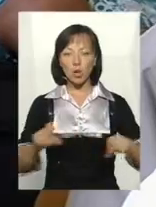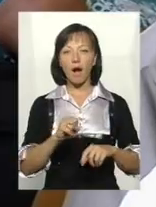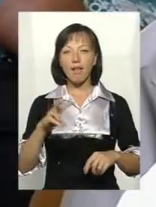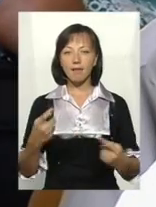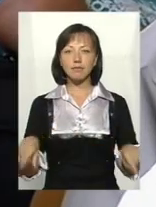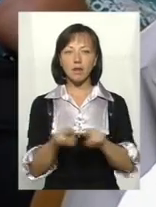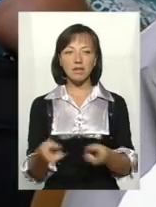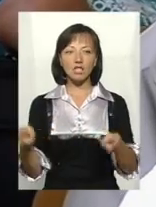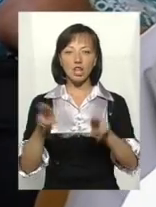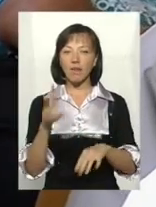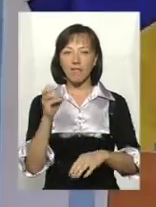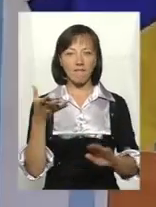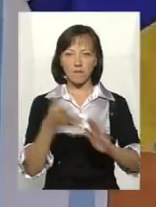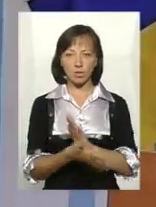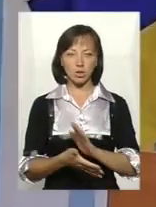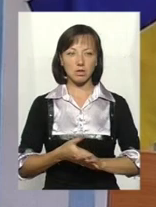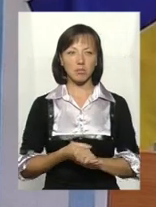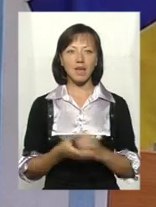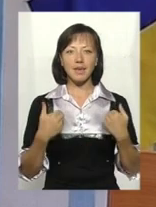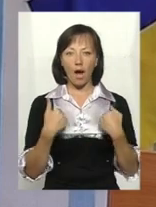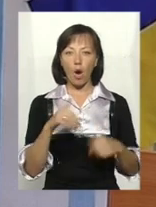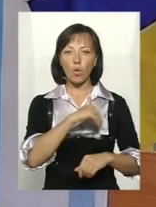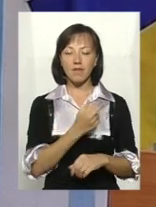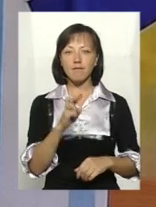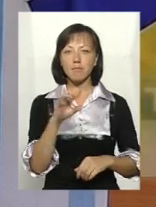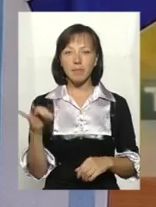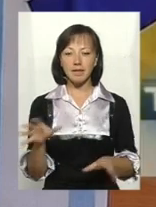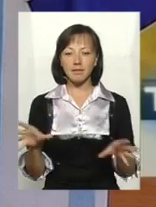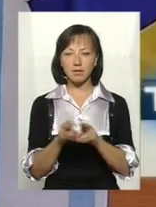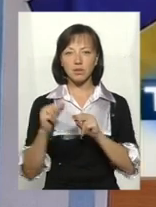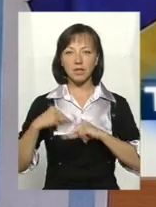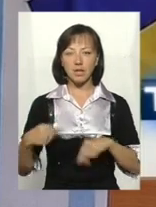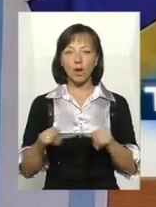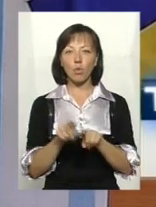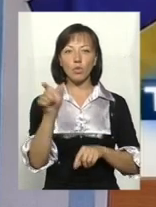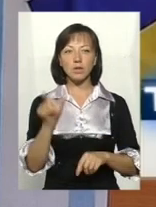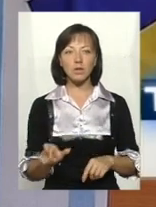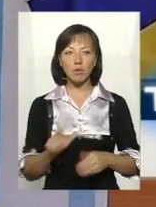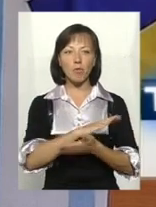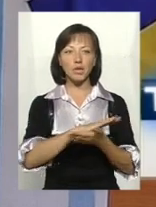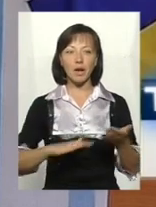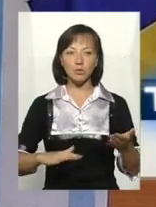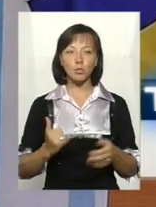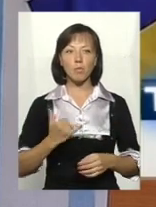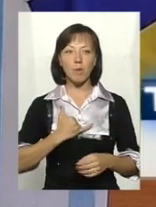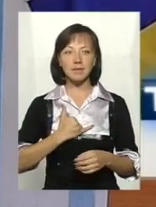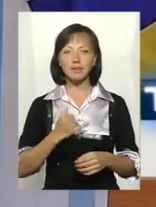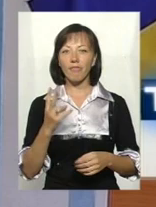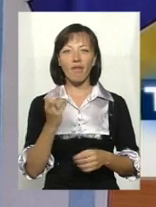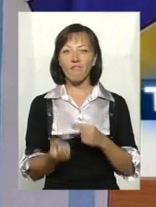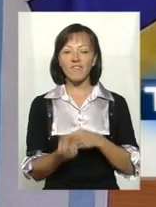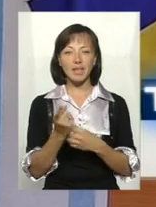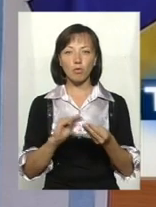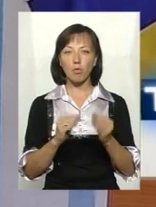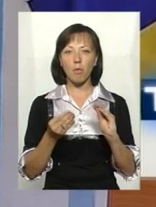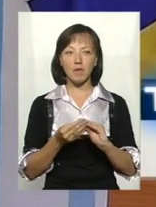і залишились неосвоєними. Я хотів би взаємодіяти з такою людиною, з якою би в подальшому у мене не виникло